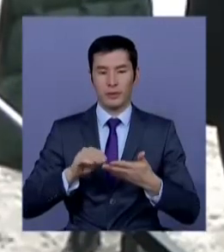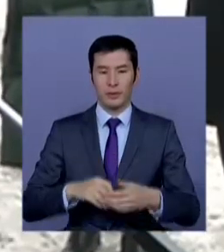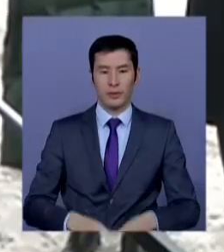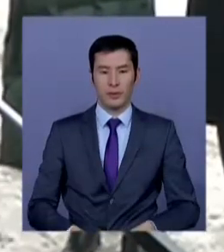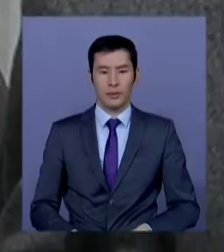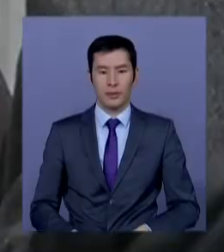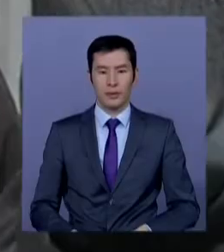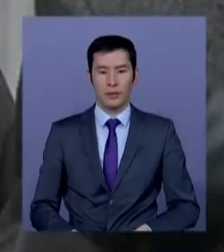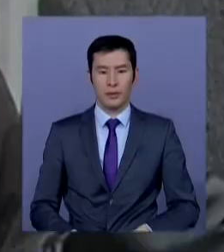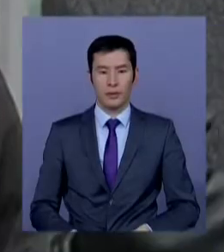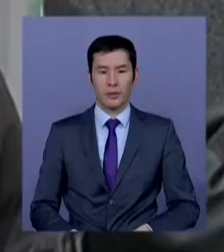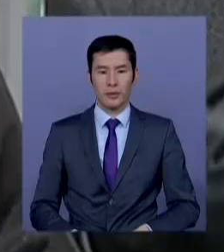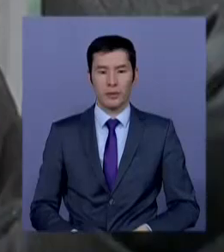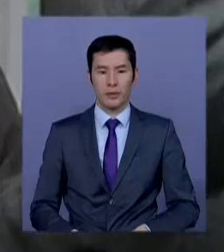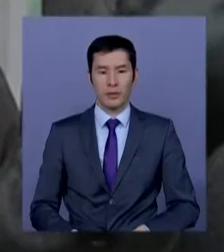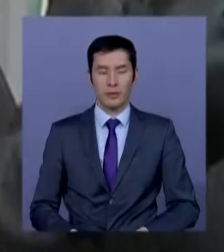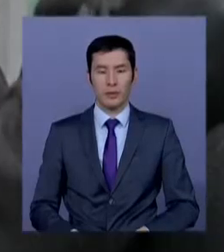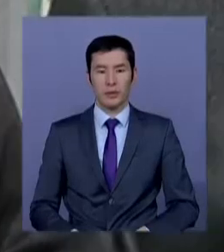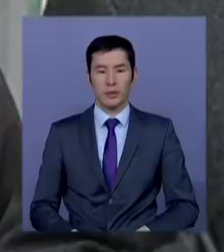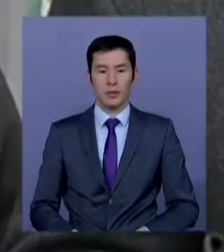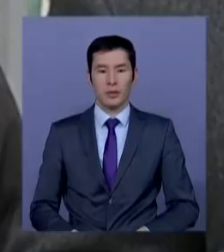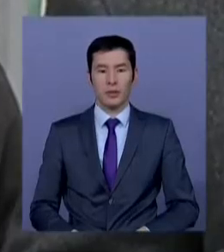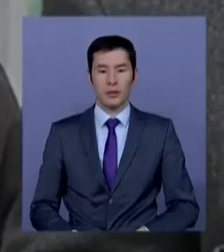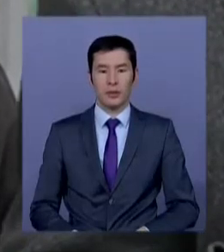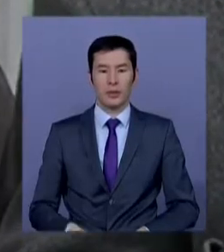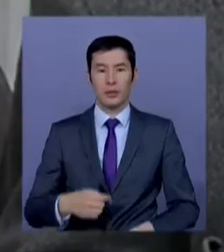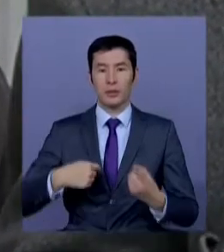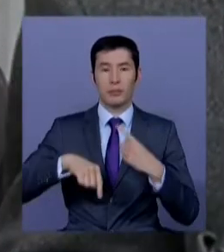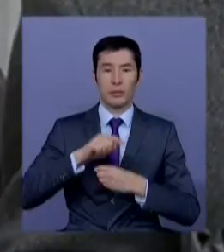Жапондар секілді бір бірімізді тануымыз керек. Біз бірімізді бірімізді тану арқылы